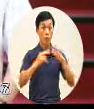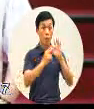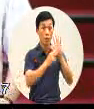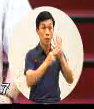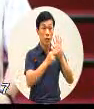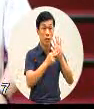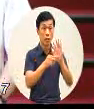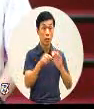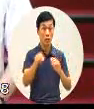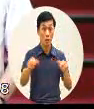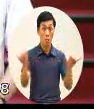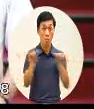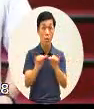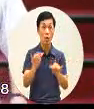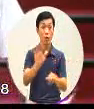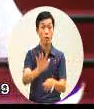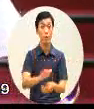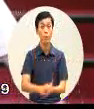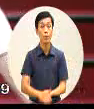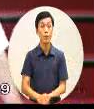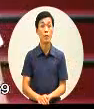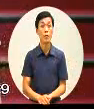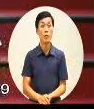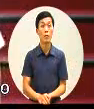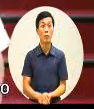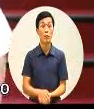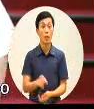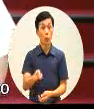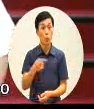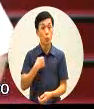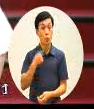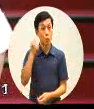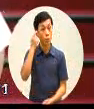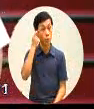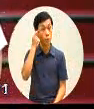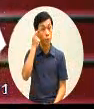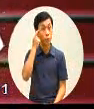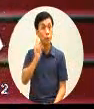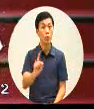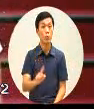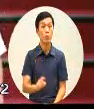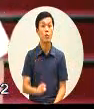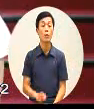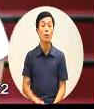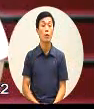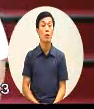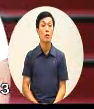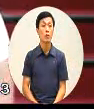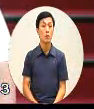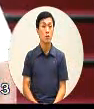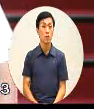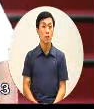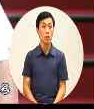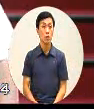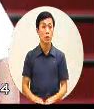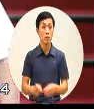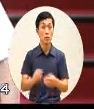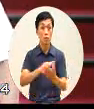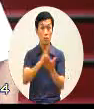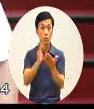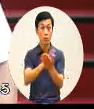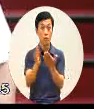他是有抵触的，所以说我认为了哈，有一些啊，第三页